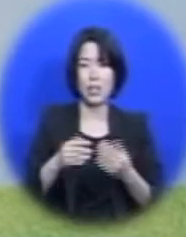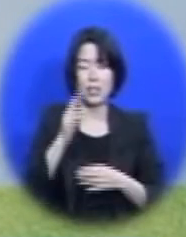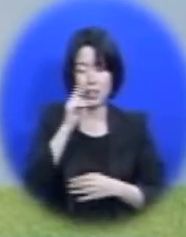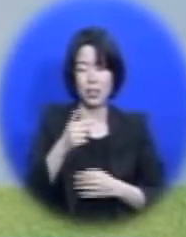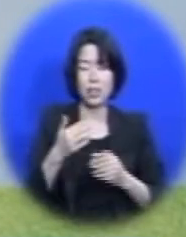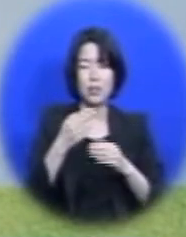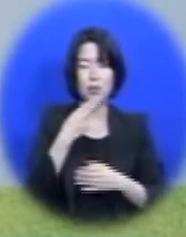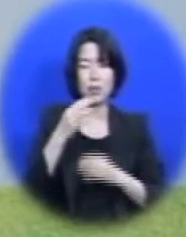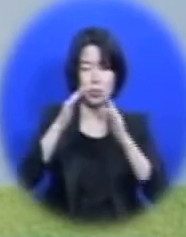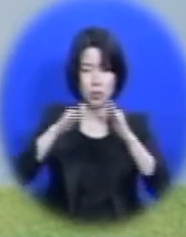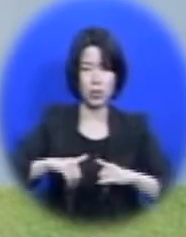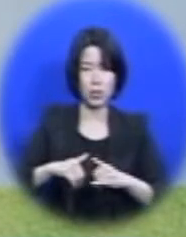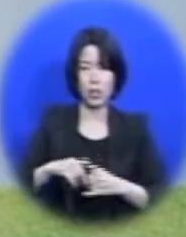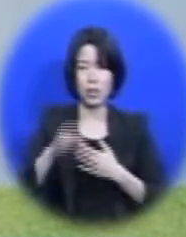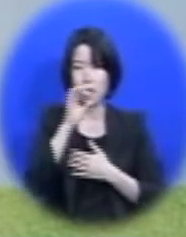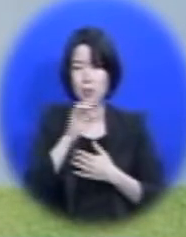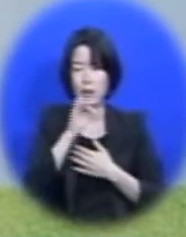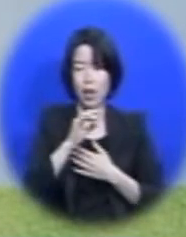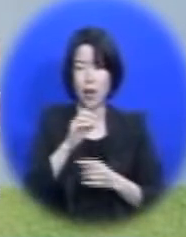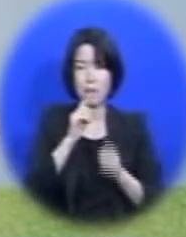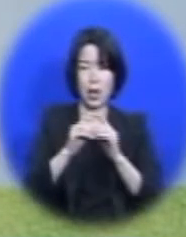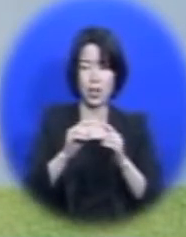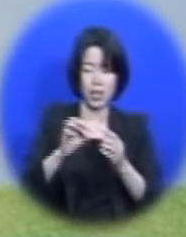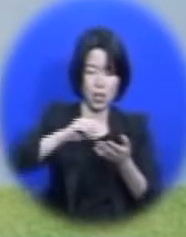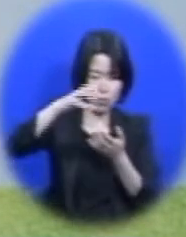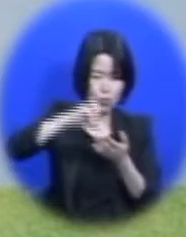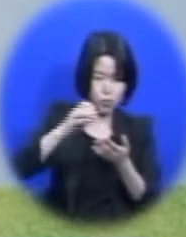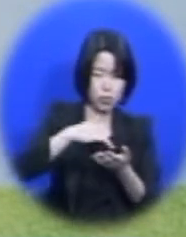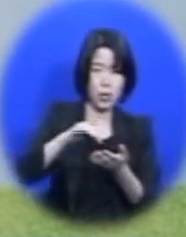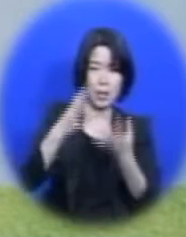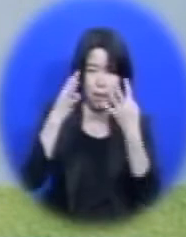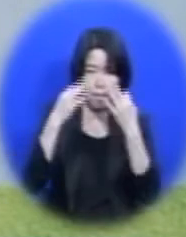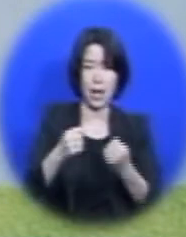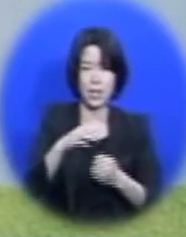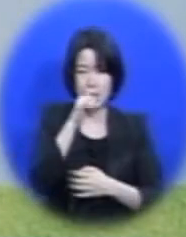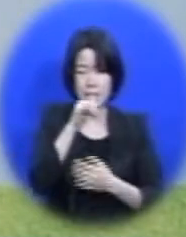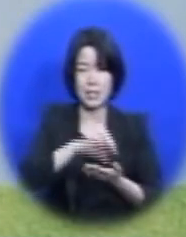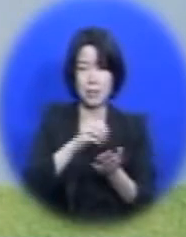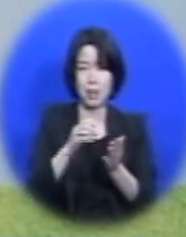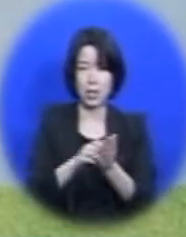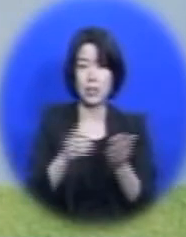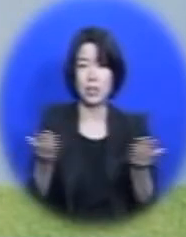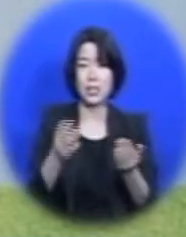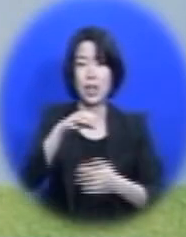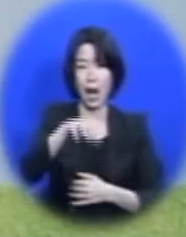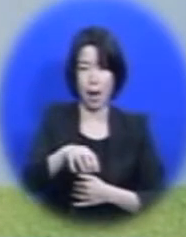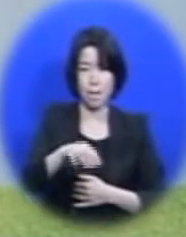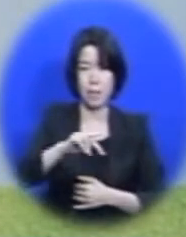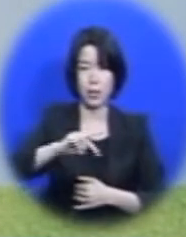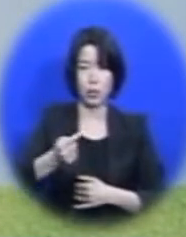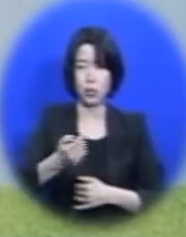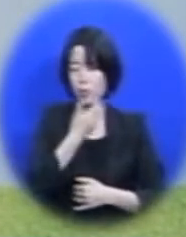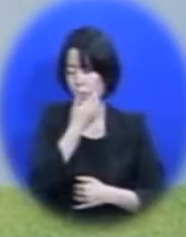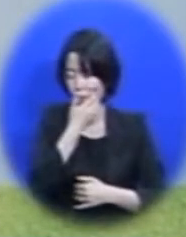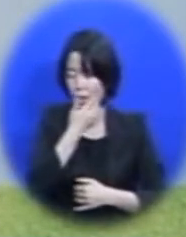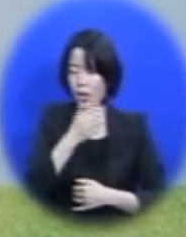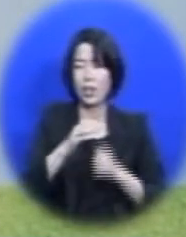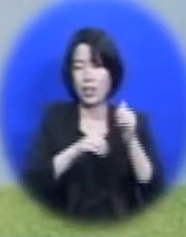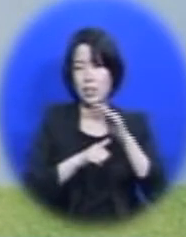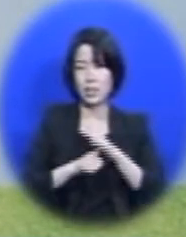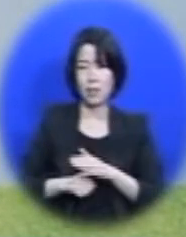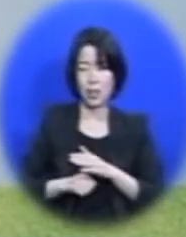때도 변명할 말이 수백 장 달할 만큼 그런 일 앞에서도 능욕을 참아내는